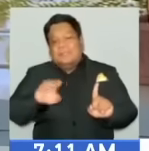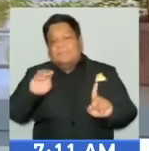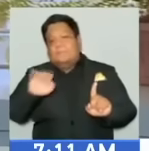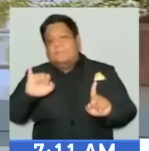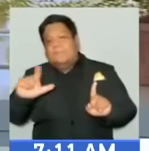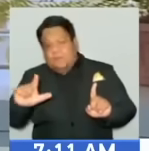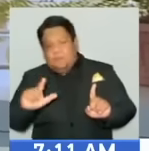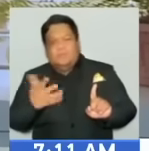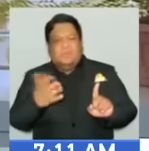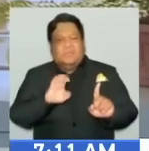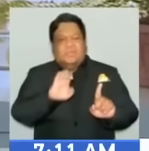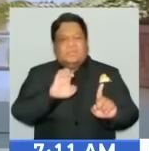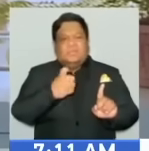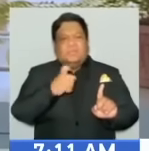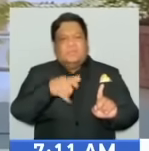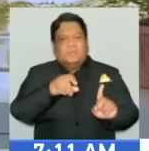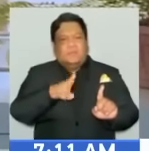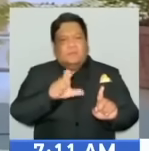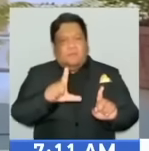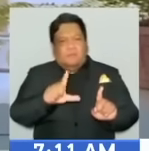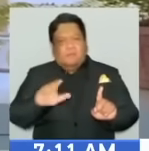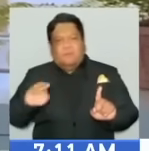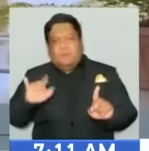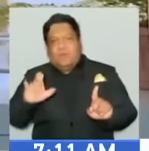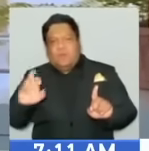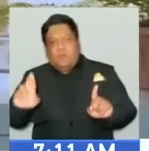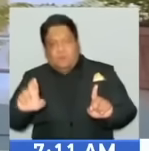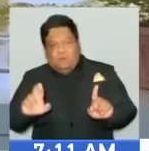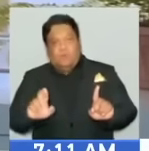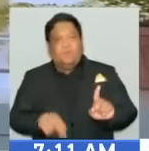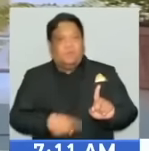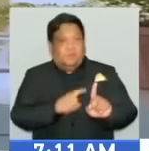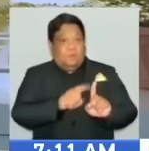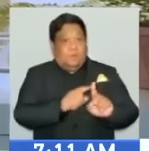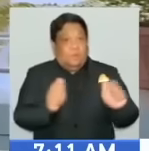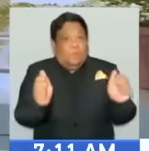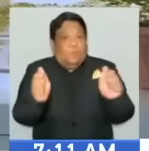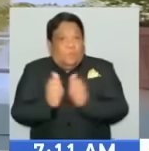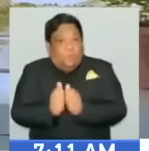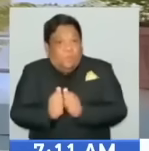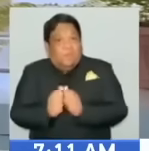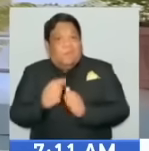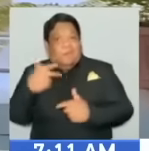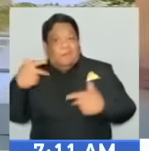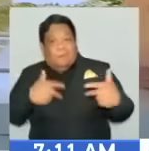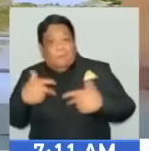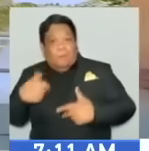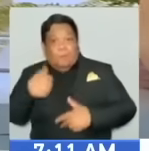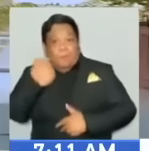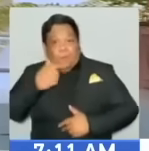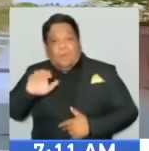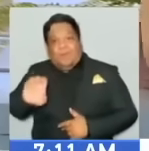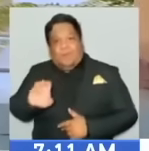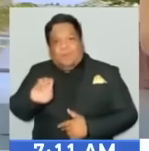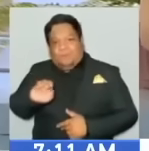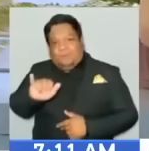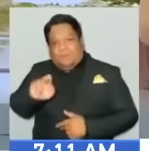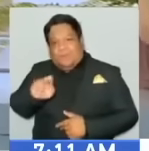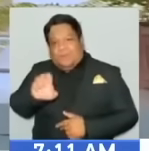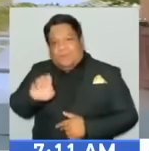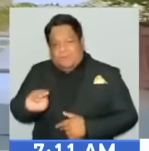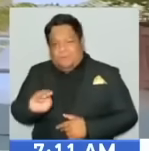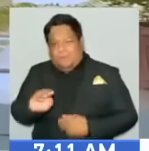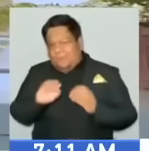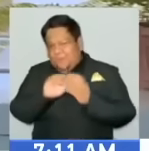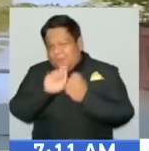po, sa isang music video kasama niya ang award-winning rapper, wow, na si Eminem. Yan po ang chika ni Kata